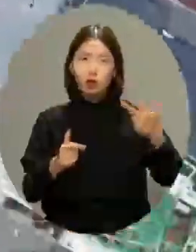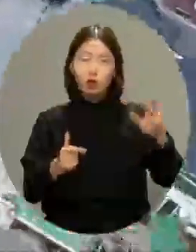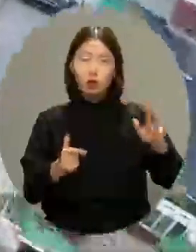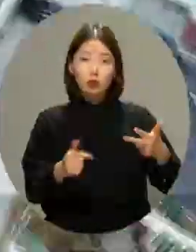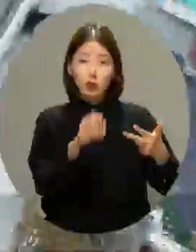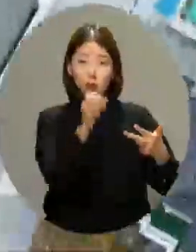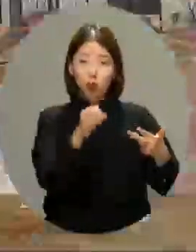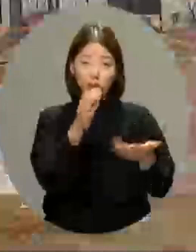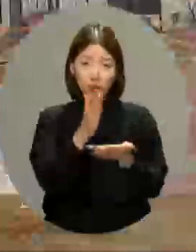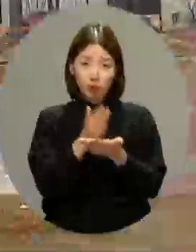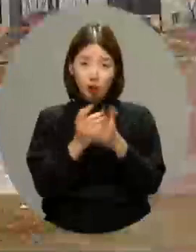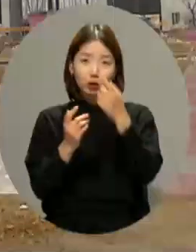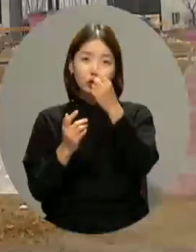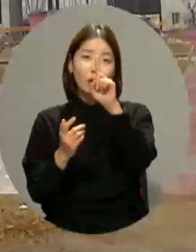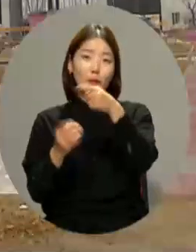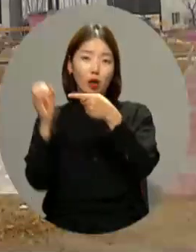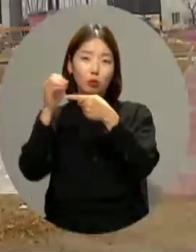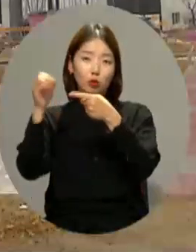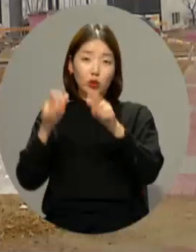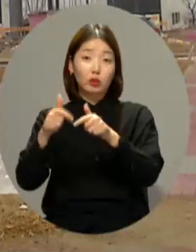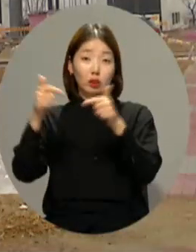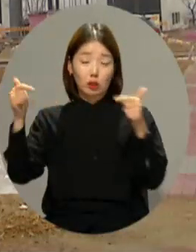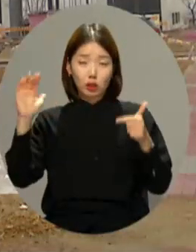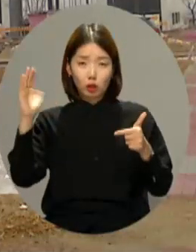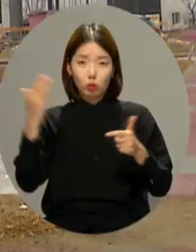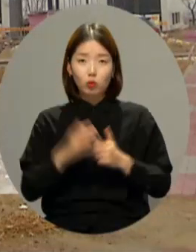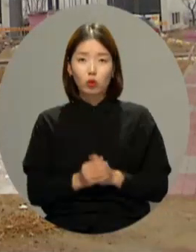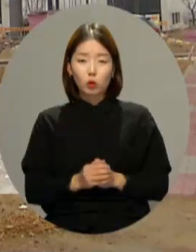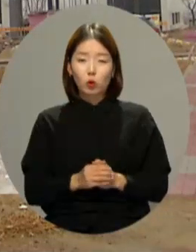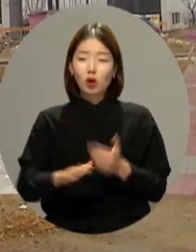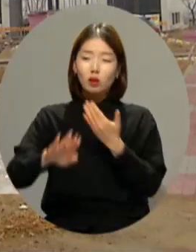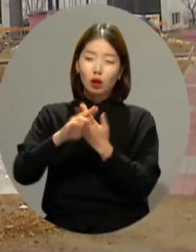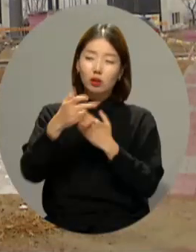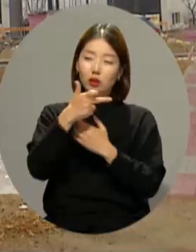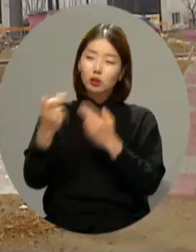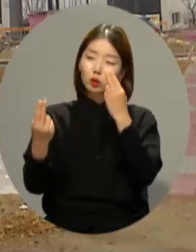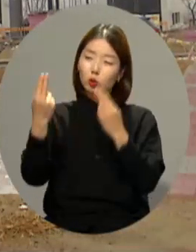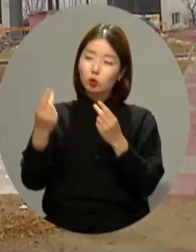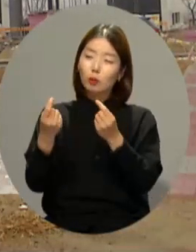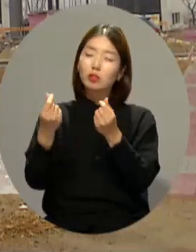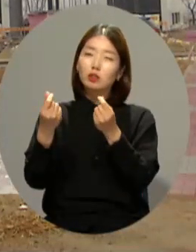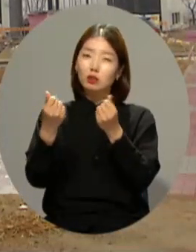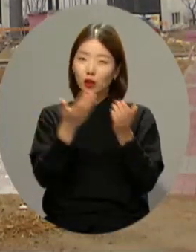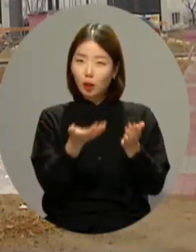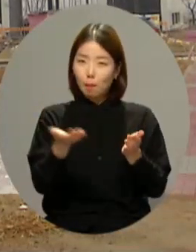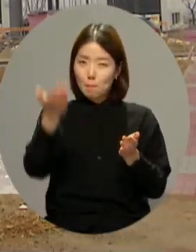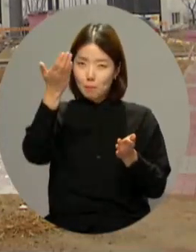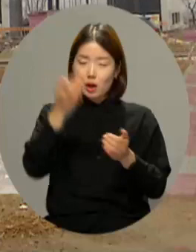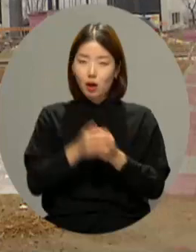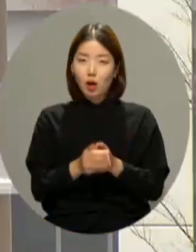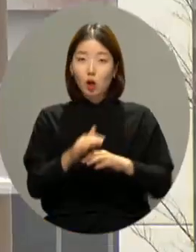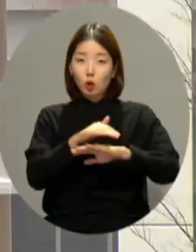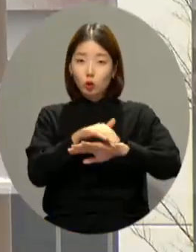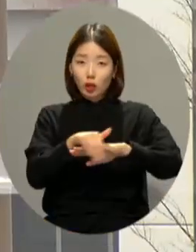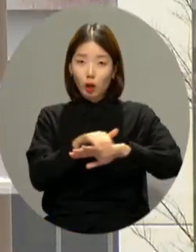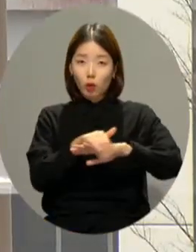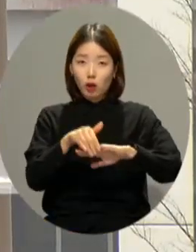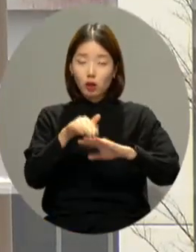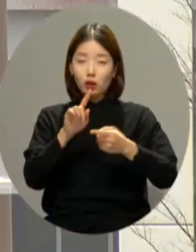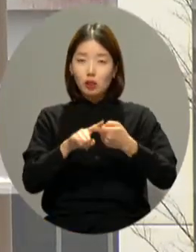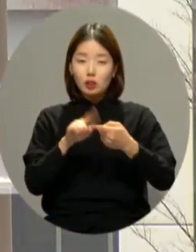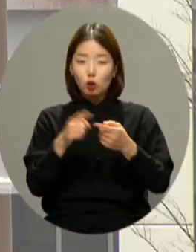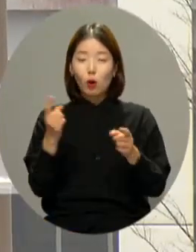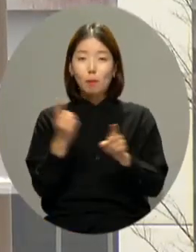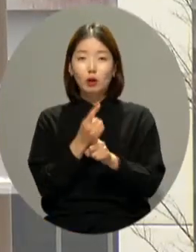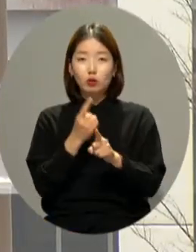700%에서 1100%까지 상향하는 등 다른 대도시와 비슷한 수준으로 완화하는 도시 계획줄의 일부